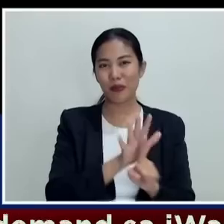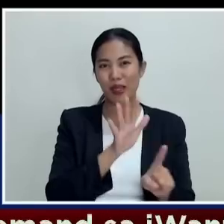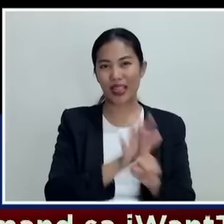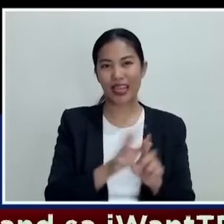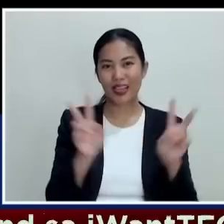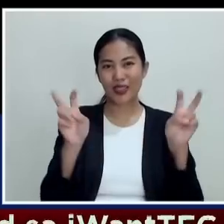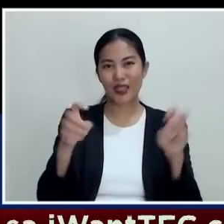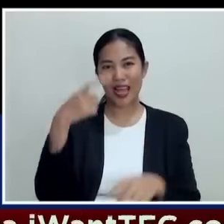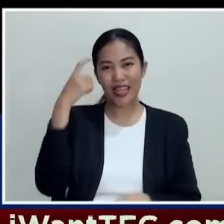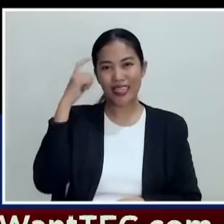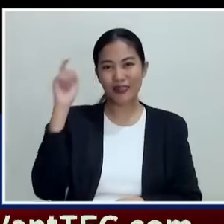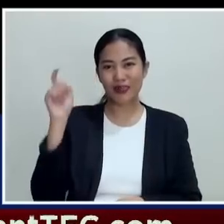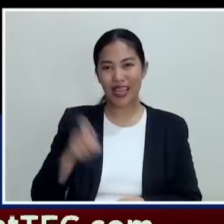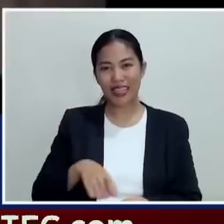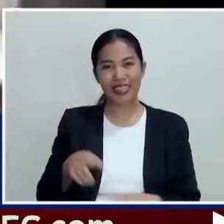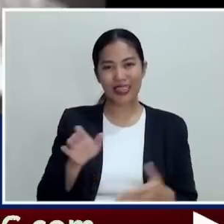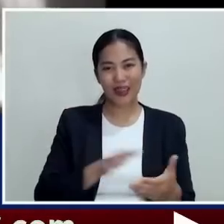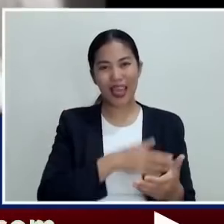papabaya.